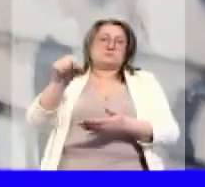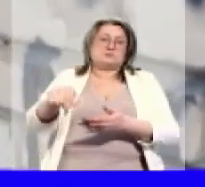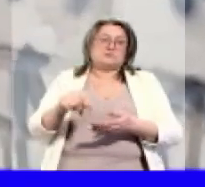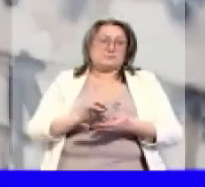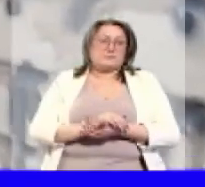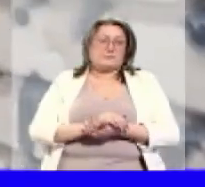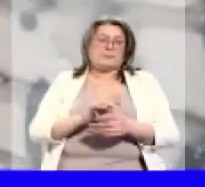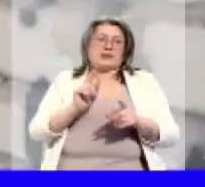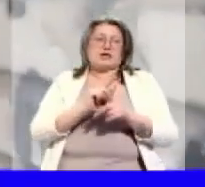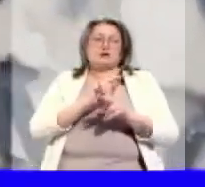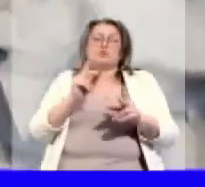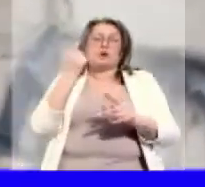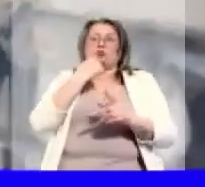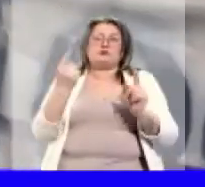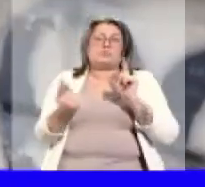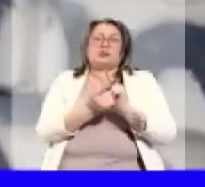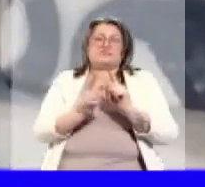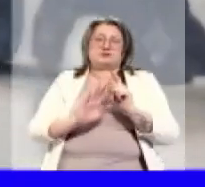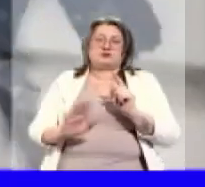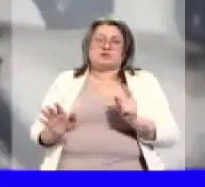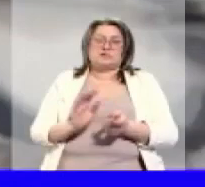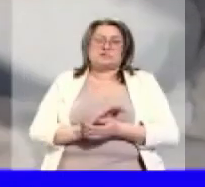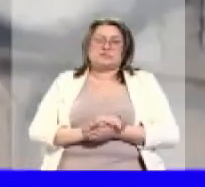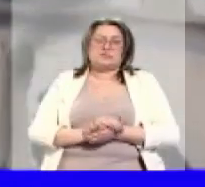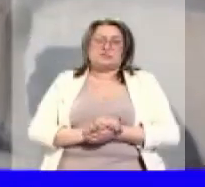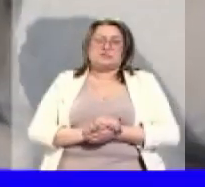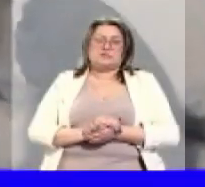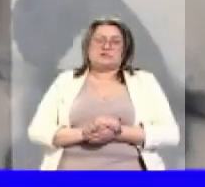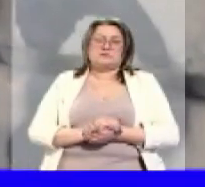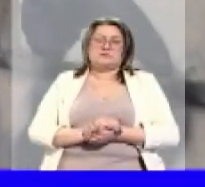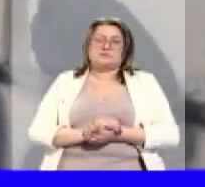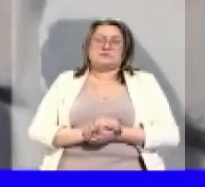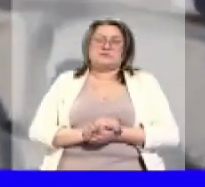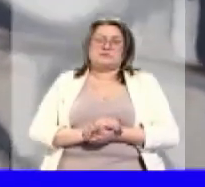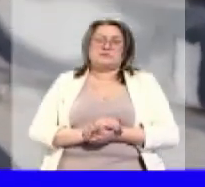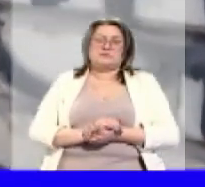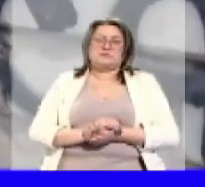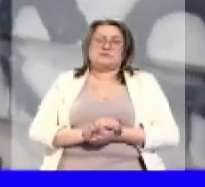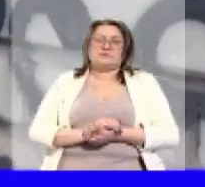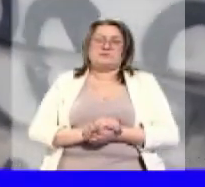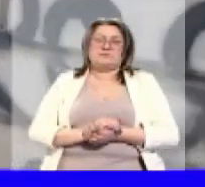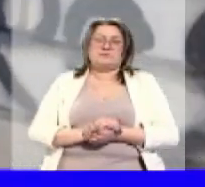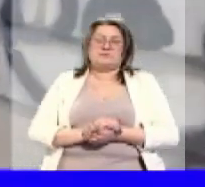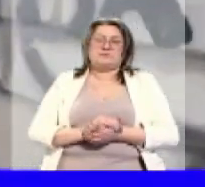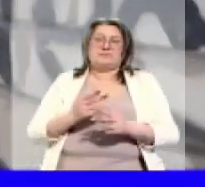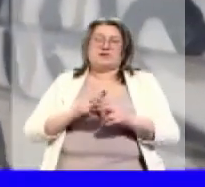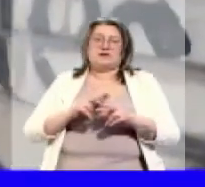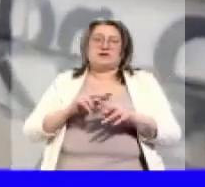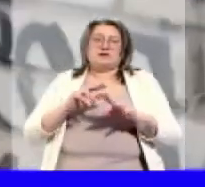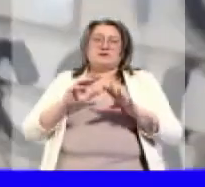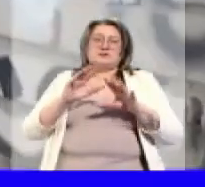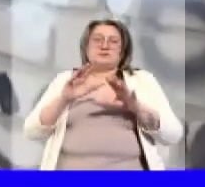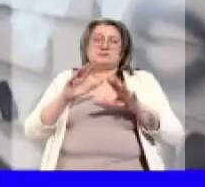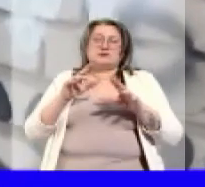Яғни ешкім бір-бірімен бетпе-бет кездеспейді. Барлық іс белгісіз арақашықтықта атқарылады. Ол үшін есірткіні белгілі жерге жеткізетін үшінші